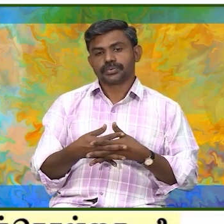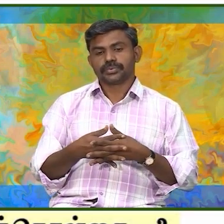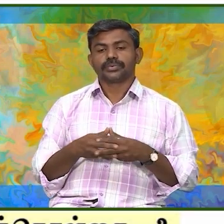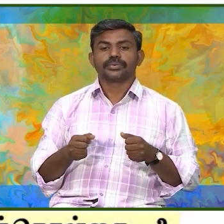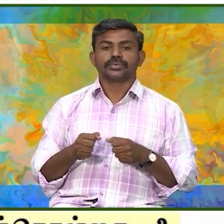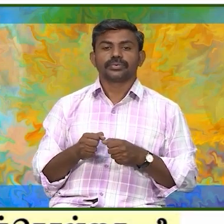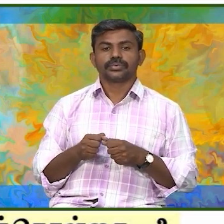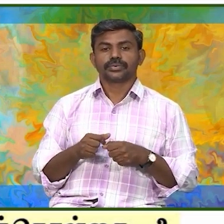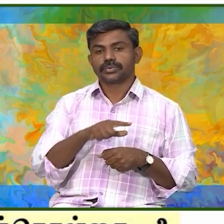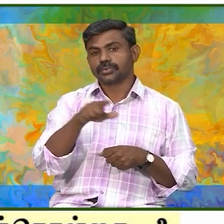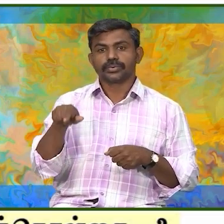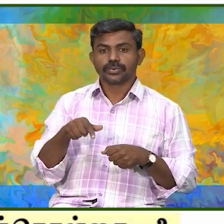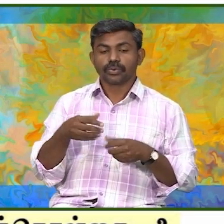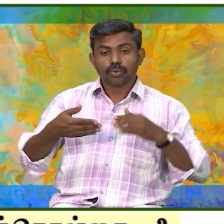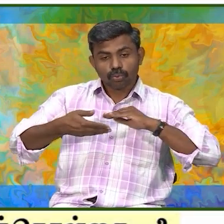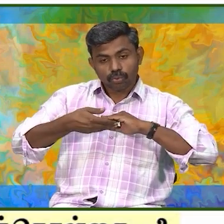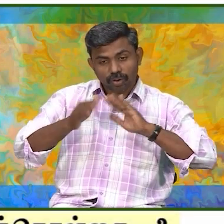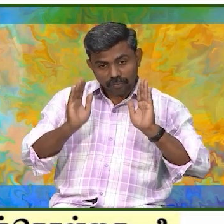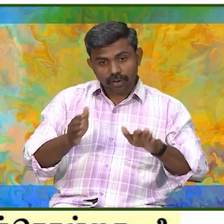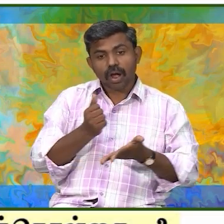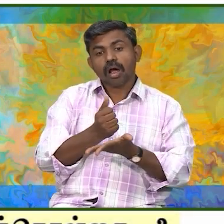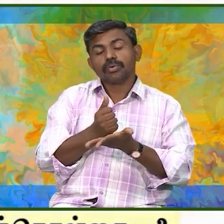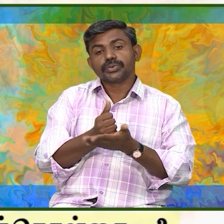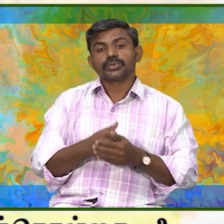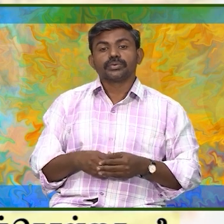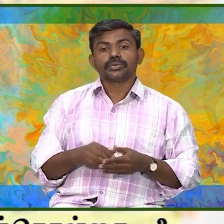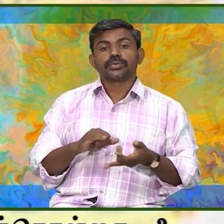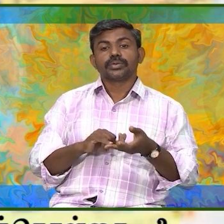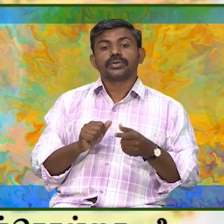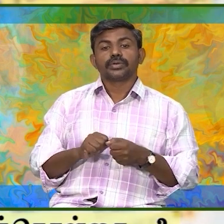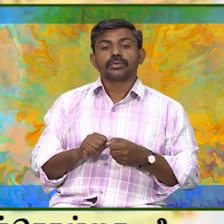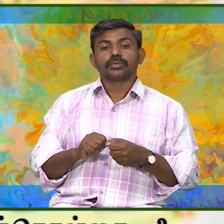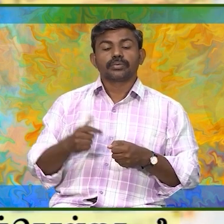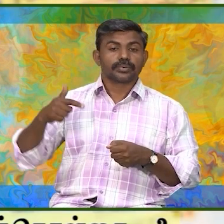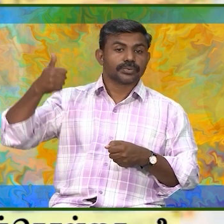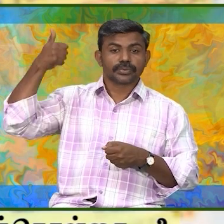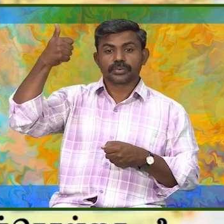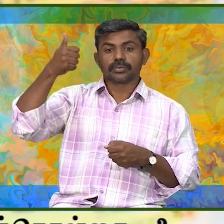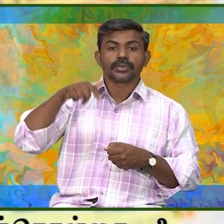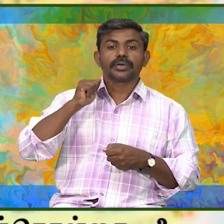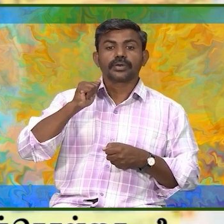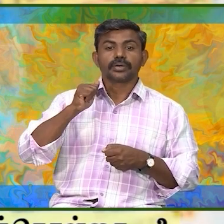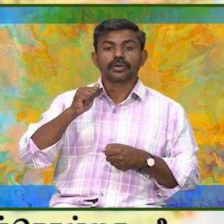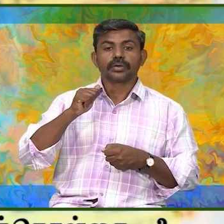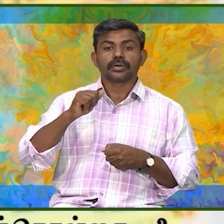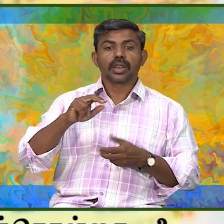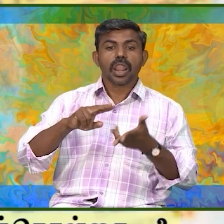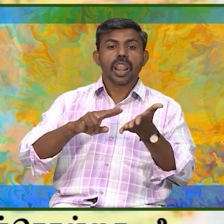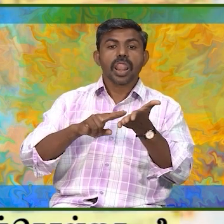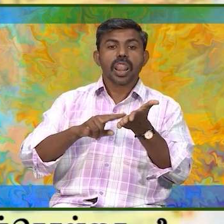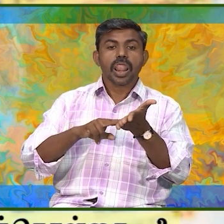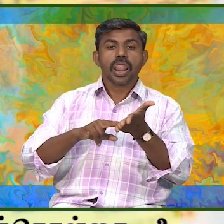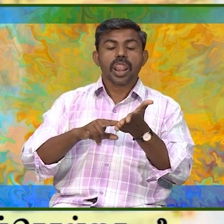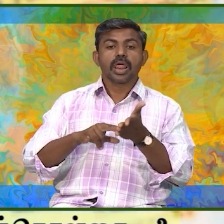கொள்ளுது? இந்த உறவு நமக்கு தேவை. இந்த சார்க் அமைப்பினுடைய தலைமையகம் அது எங்கே இருக்குது? நேபாள